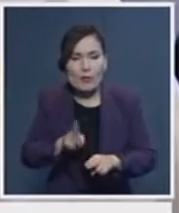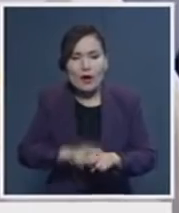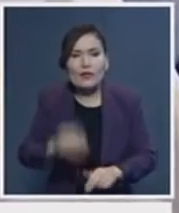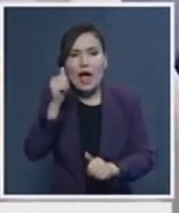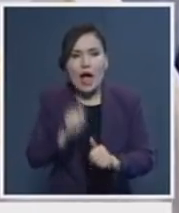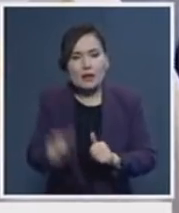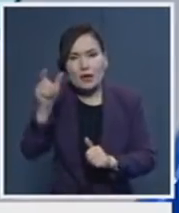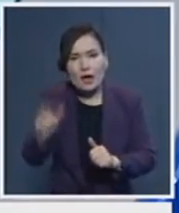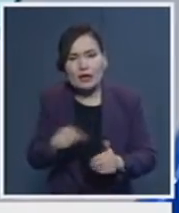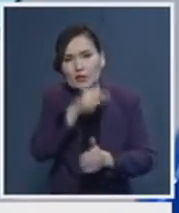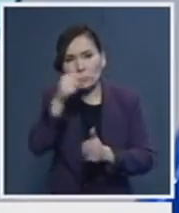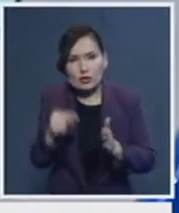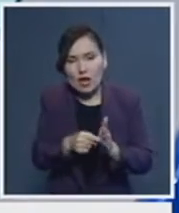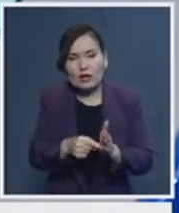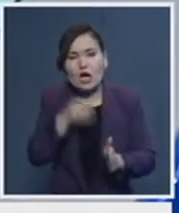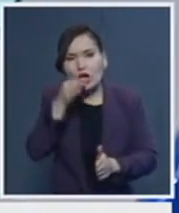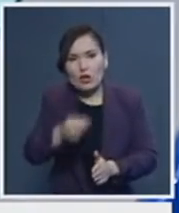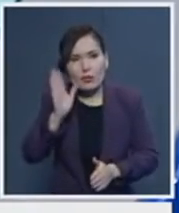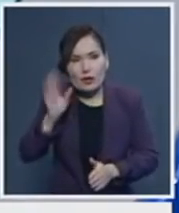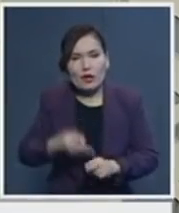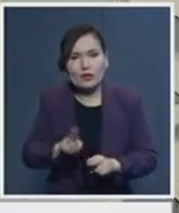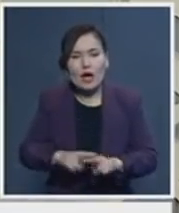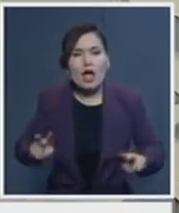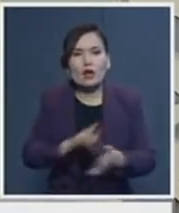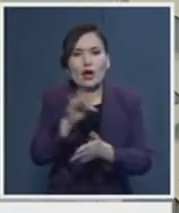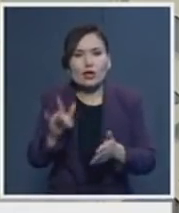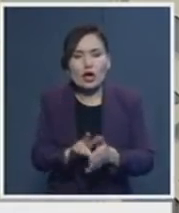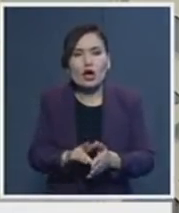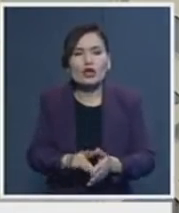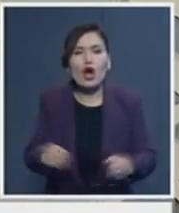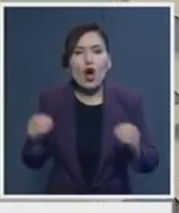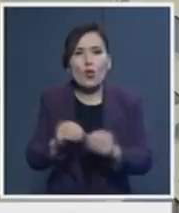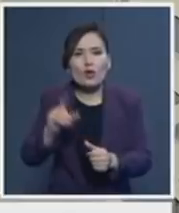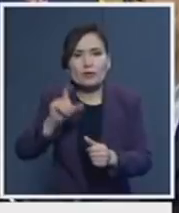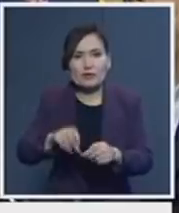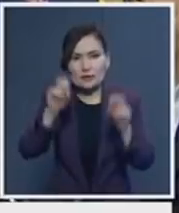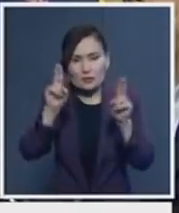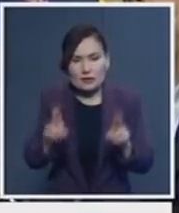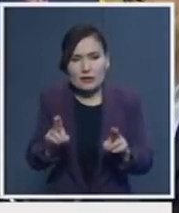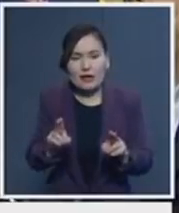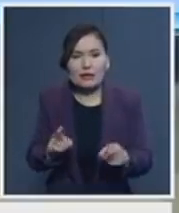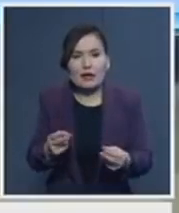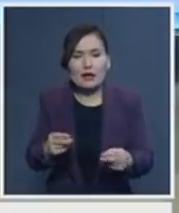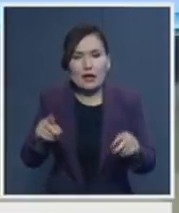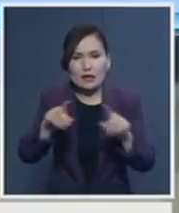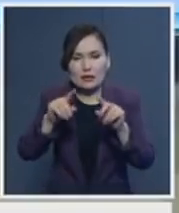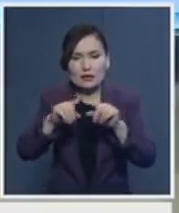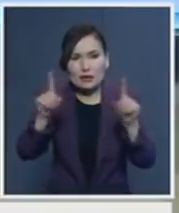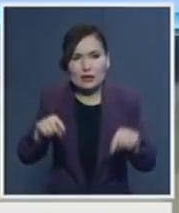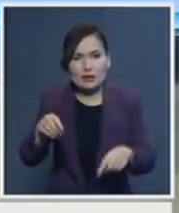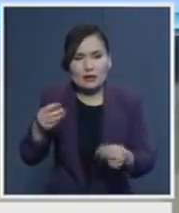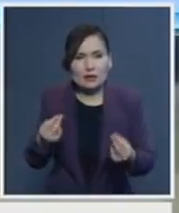жауап беріп, ақыл кеңестерін береді. Тағы бір жаңалық. Елорданың 10 мешітінде садақа терминалдары орнатылды. Осы имамдардың